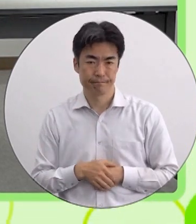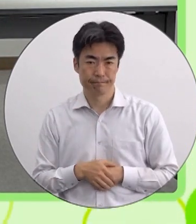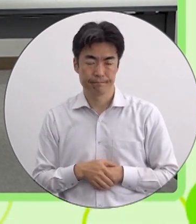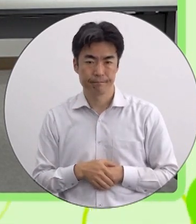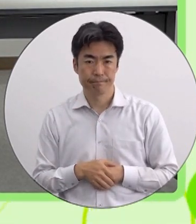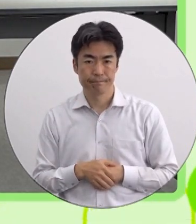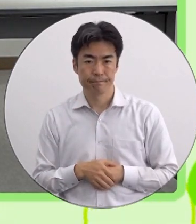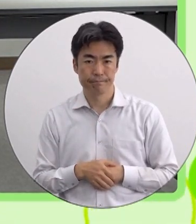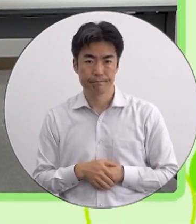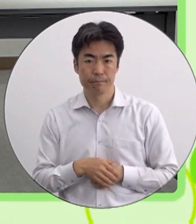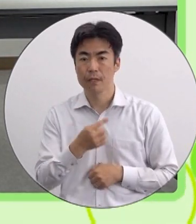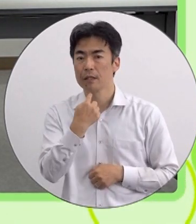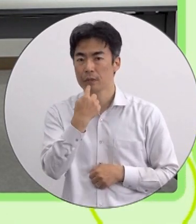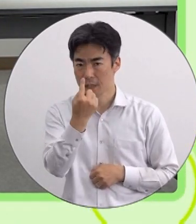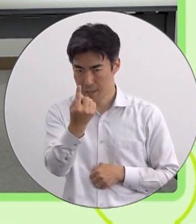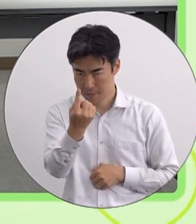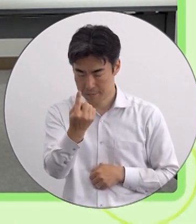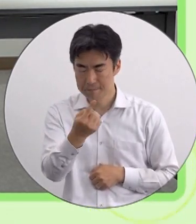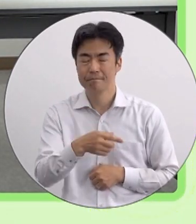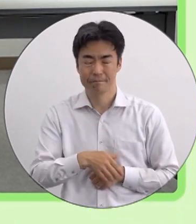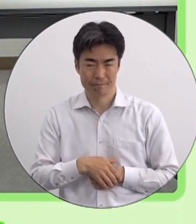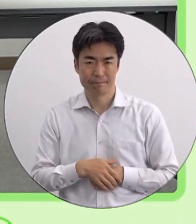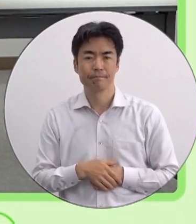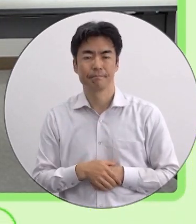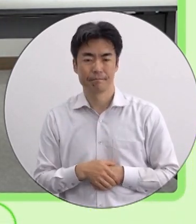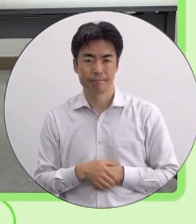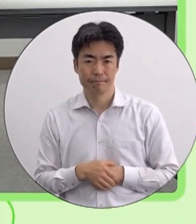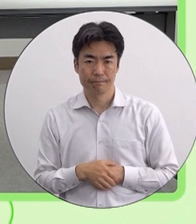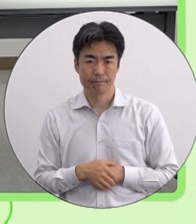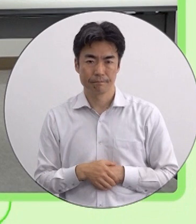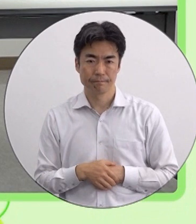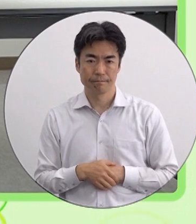1,2,3,4,5。 あと1セット行います。